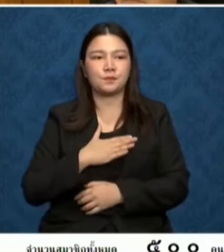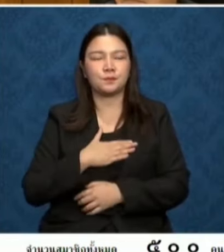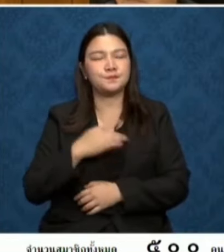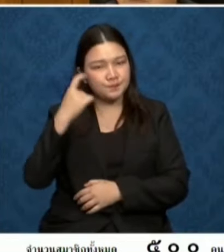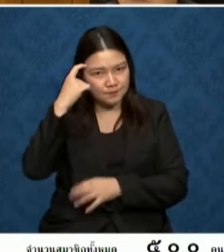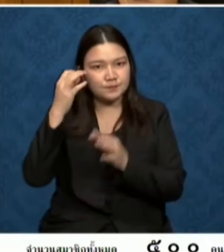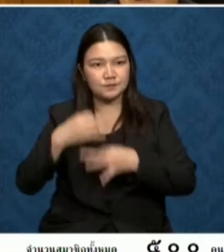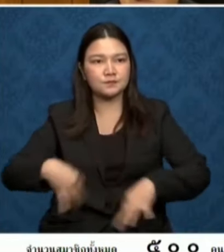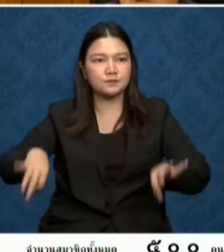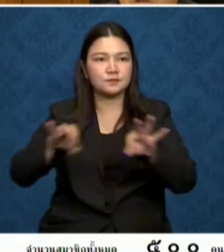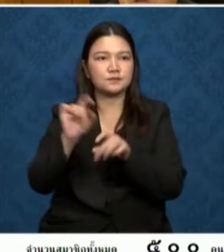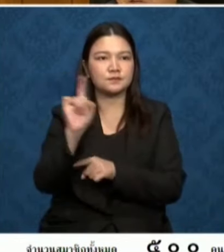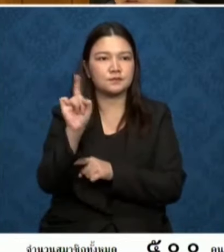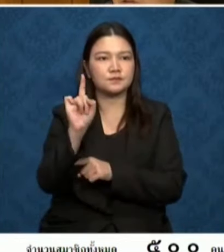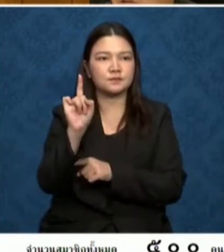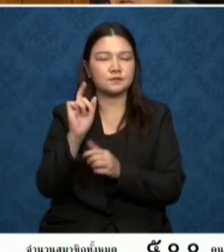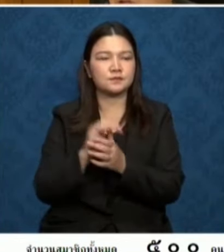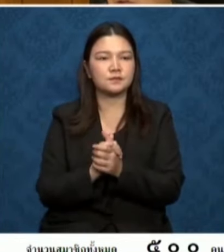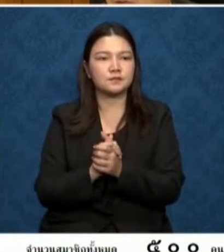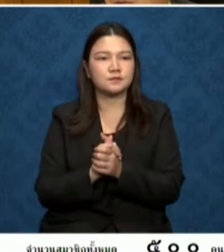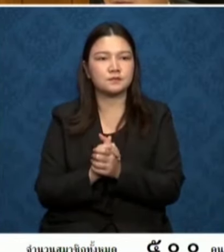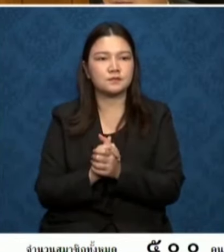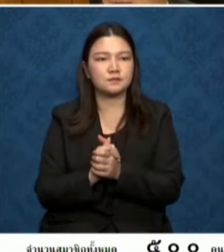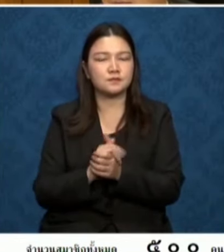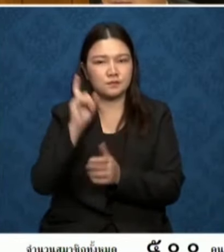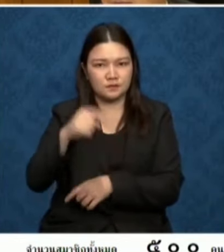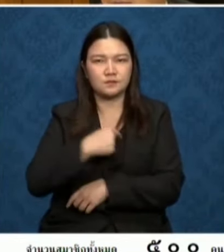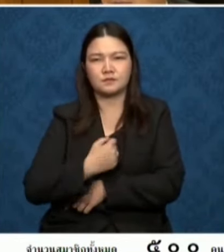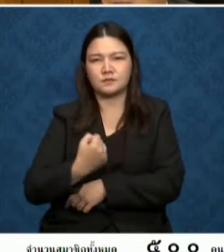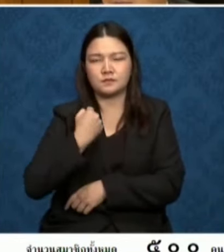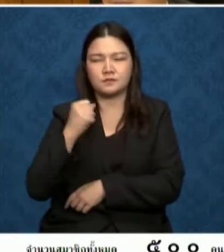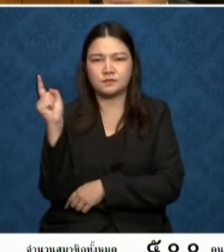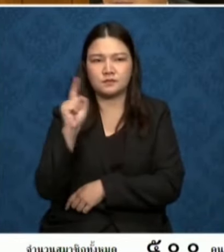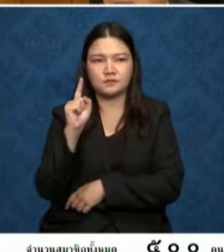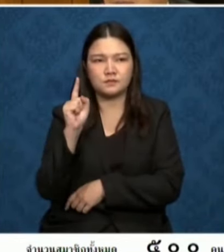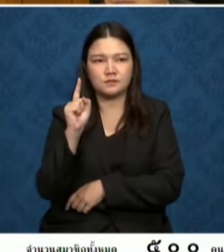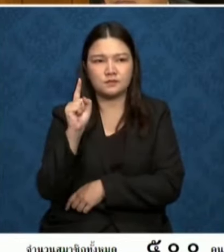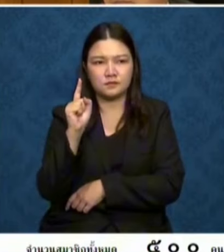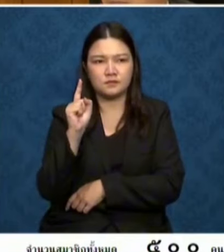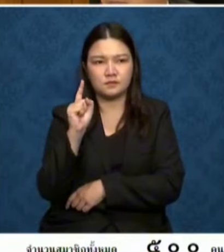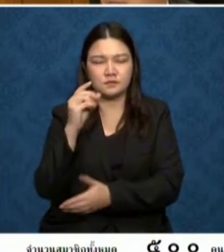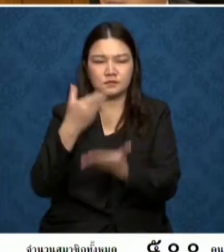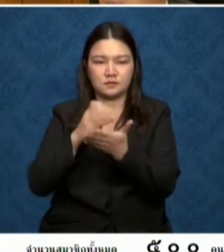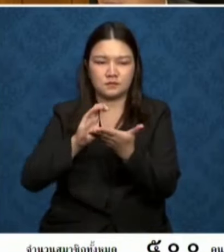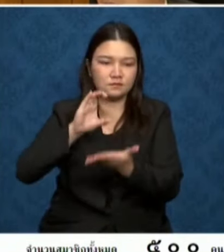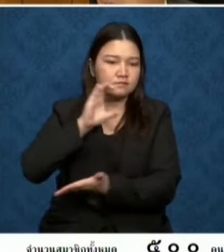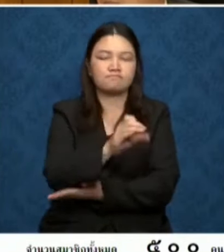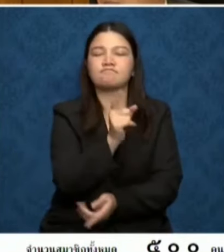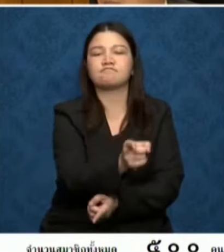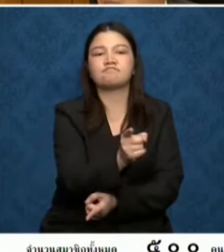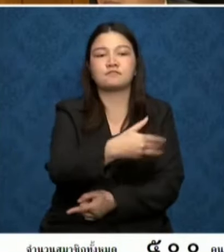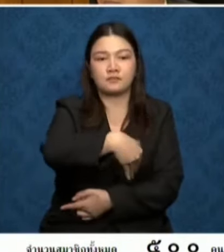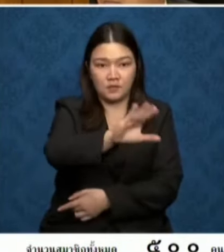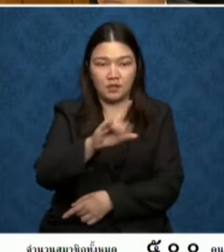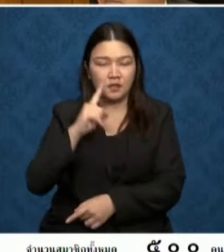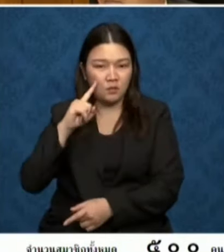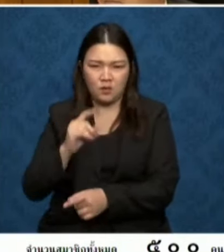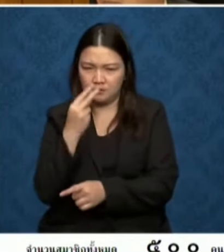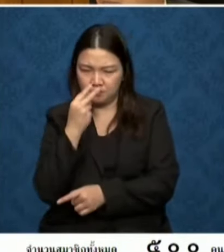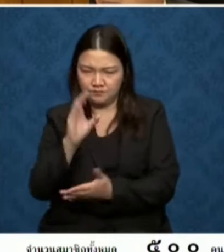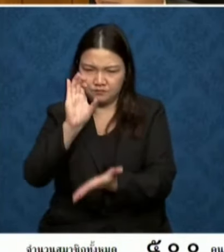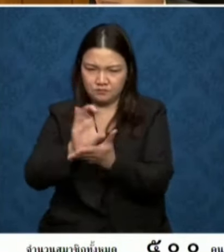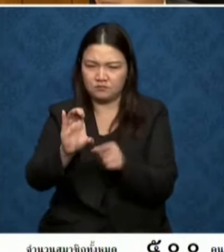ป็นครับที่จะต้องยืนยันงบประมาณในส่วนนี้ไปแต่ในส่วนไหนที่ไม่มีความจำเป็นหรือ